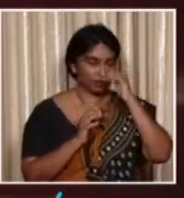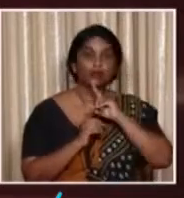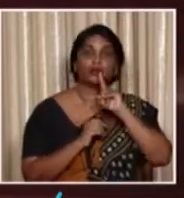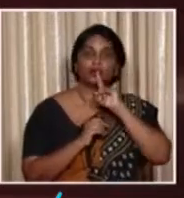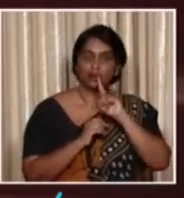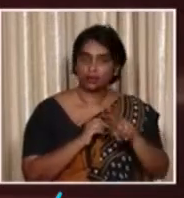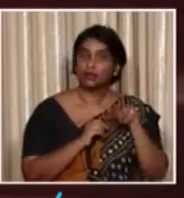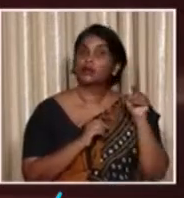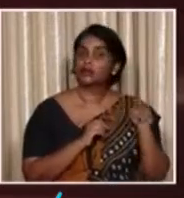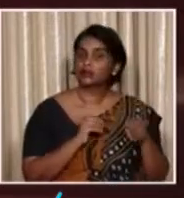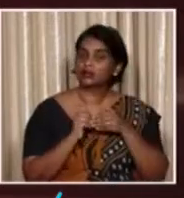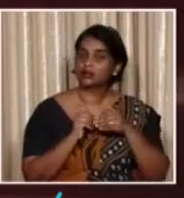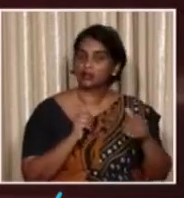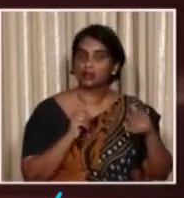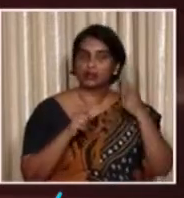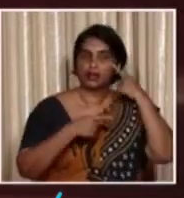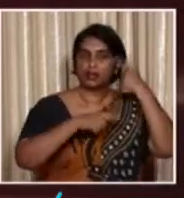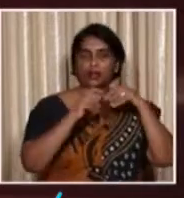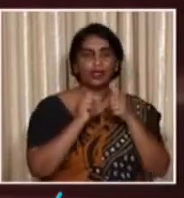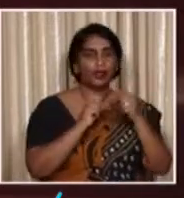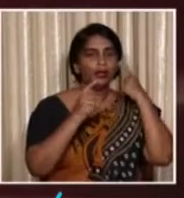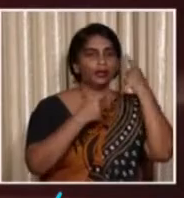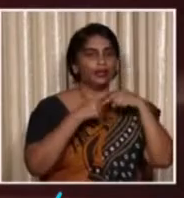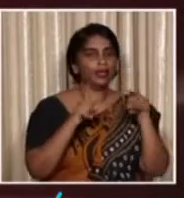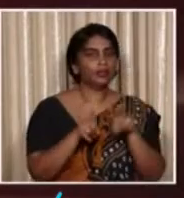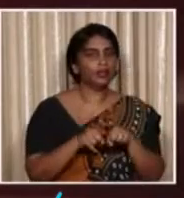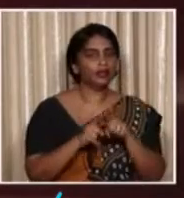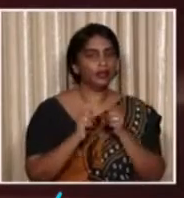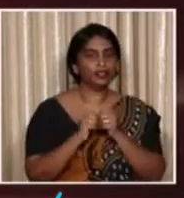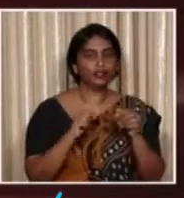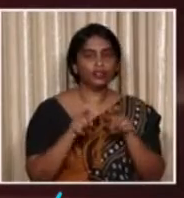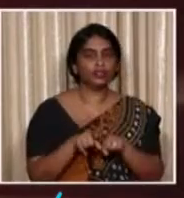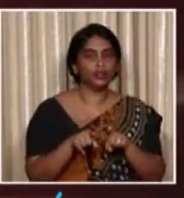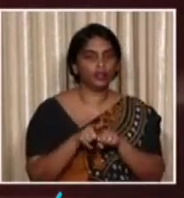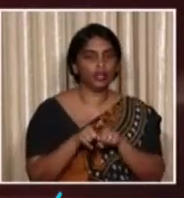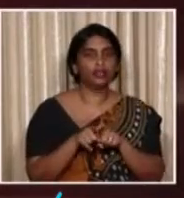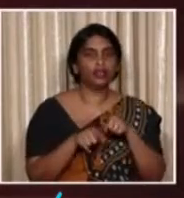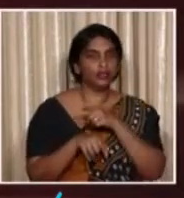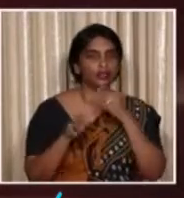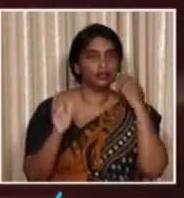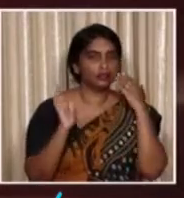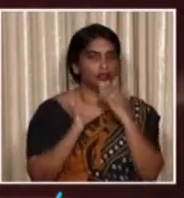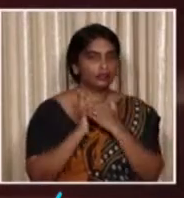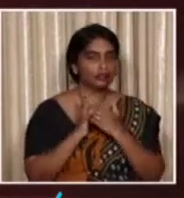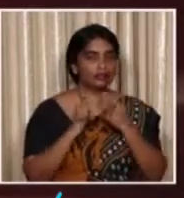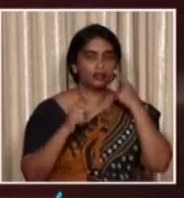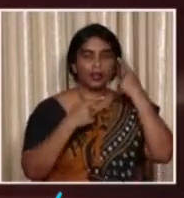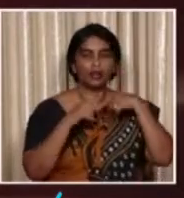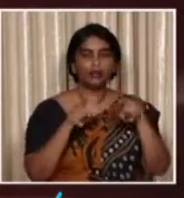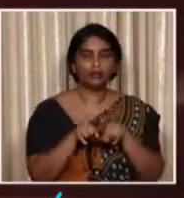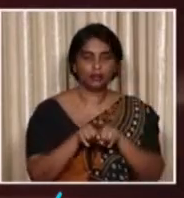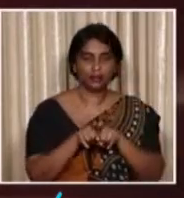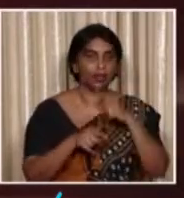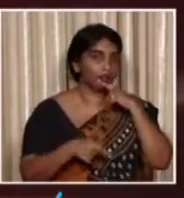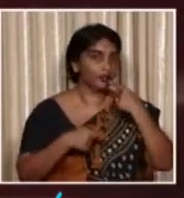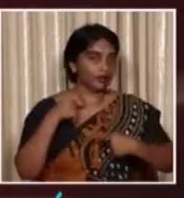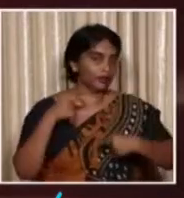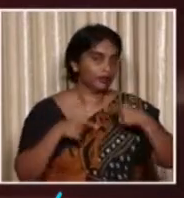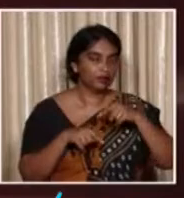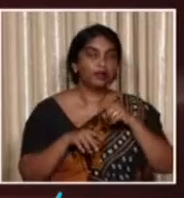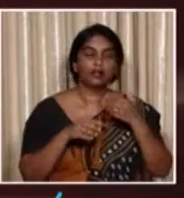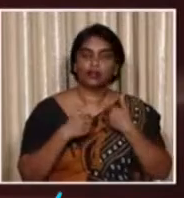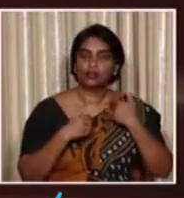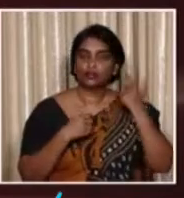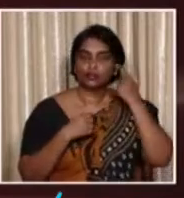සිටියද මේ දක්වා ඊට ප්‍රතිචාරයක් දක්වා නොමැත. මෙම කාර්යය සම්බන්ධයෙන් විවාදයක් පැවැත්වීමට නියමිත බැවින්